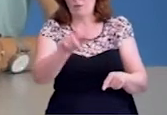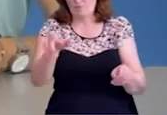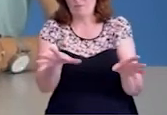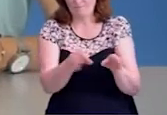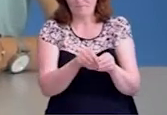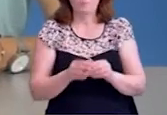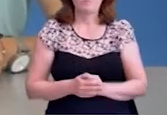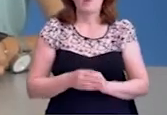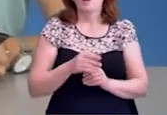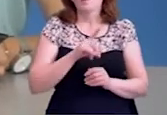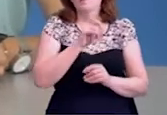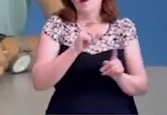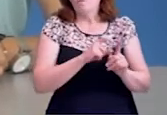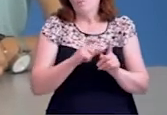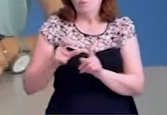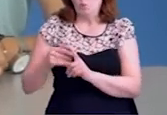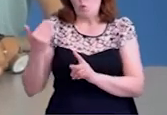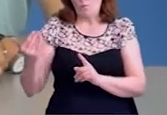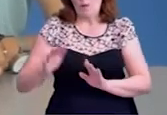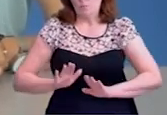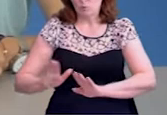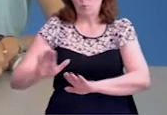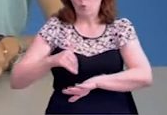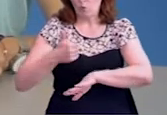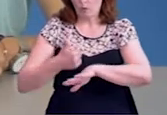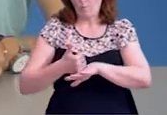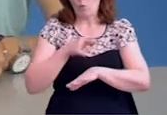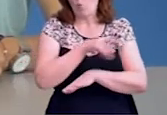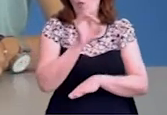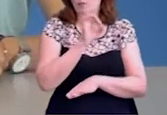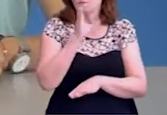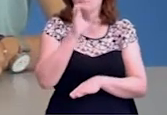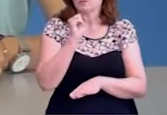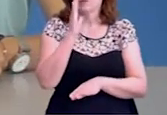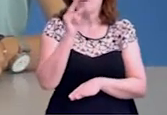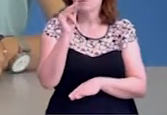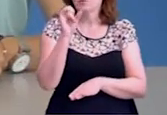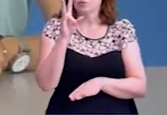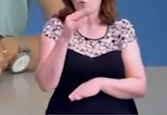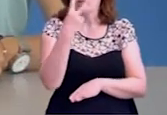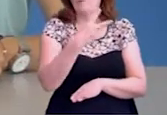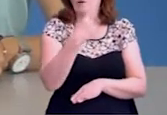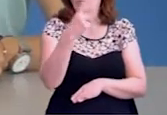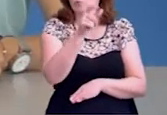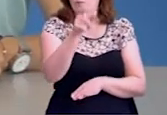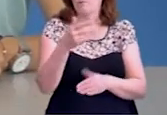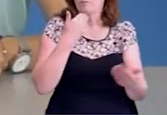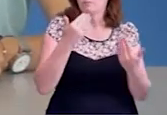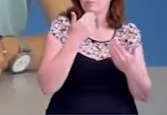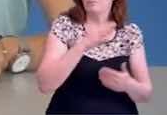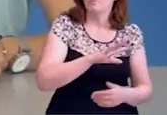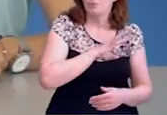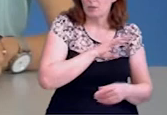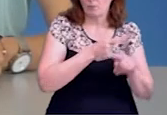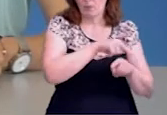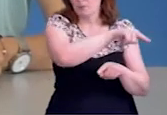осіб. За словами заступника голови облдержадміністрації Андрія Подорвана, в Олександра Савченка 21 контактна особа. З них